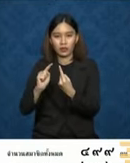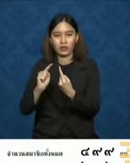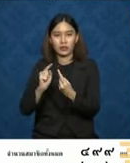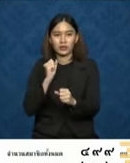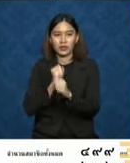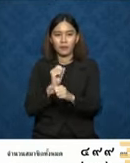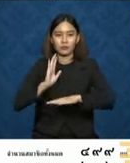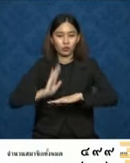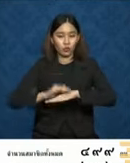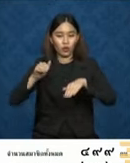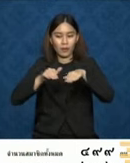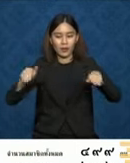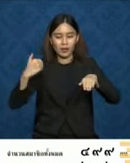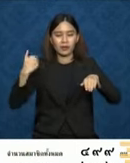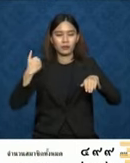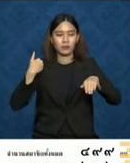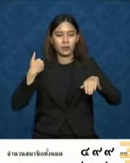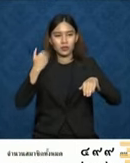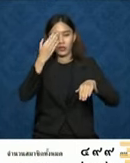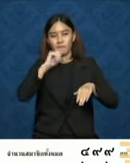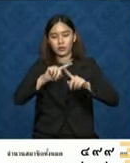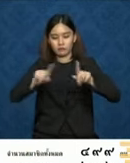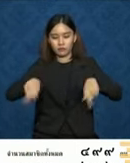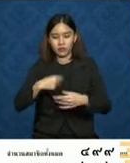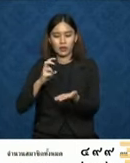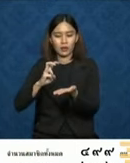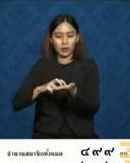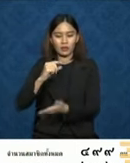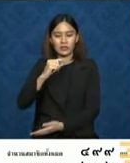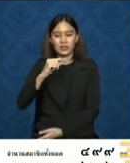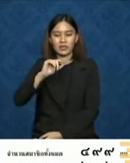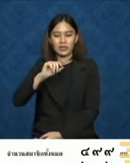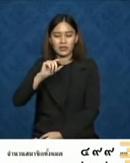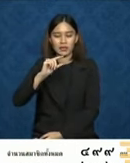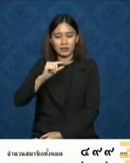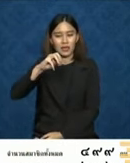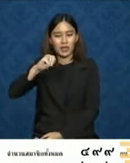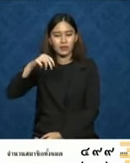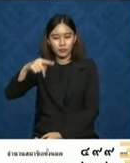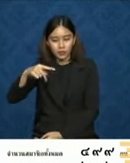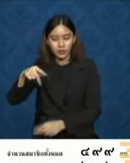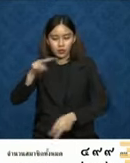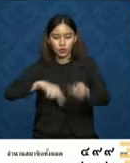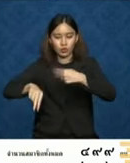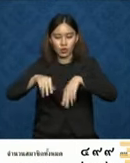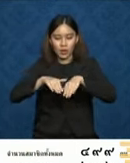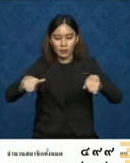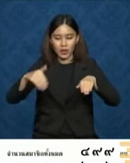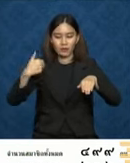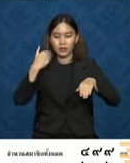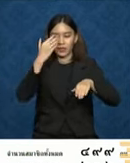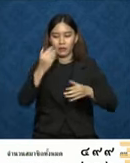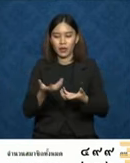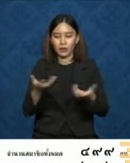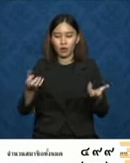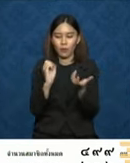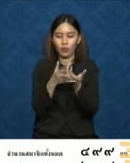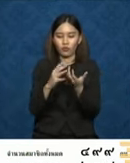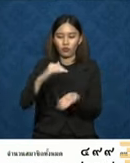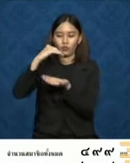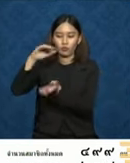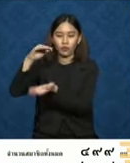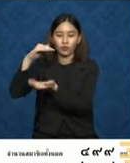การอย่างมีประสิทธิภาพในการที่จะให้มีการทำใบรับรอง GPAนะครับควบคุมอย่างมีประสิทธิภาพเพื่อให้การส่งออกผลไม้ของภาค